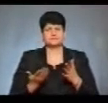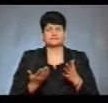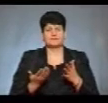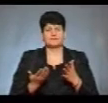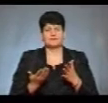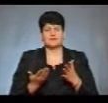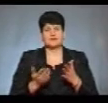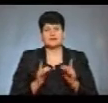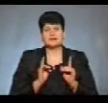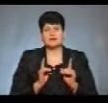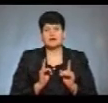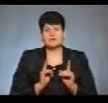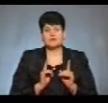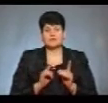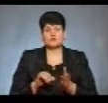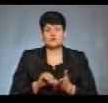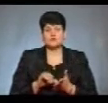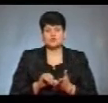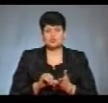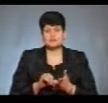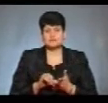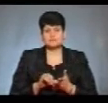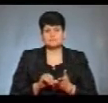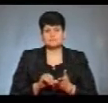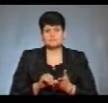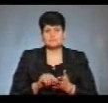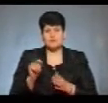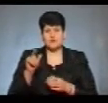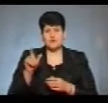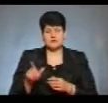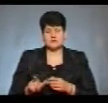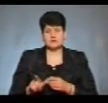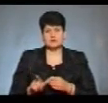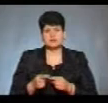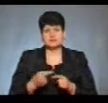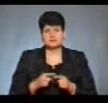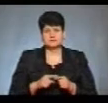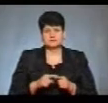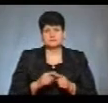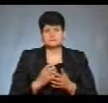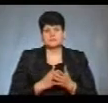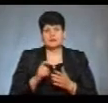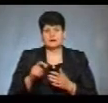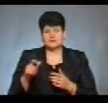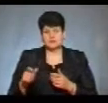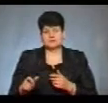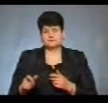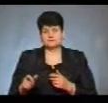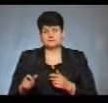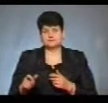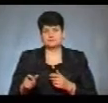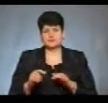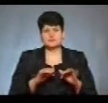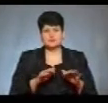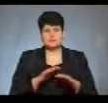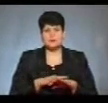от десь в присутності постаті цих знакових кандидатів, основних кандидатів значить, в засобах